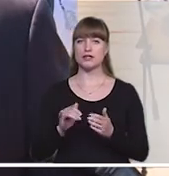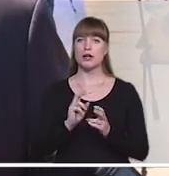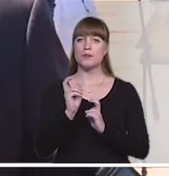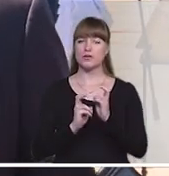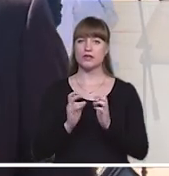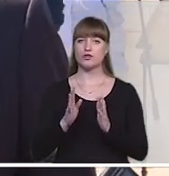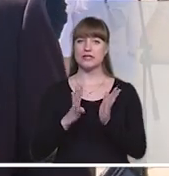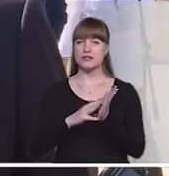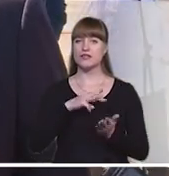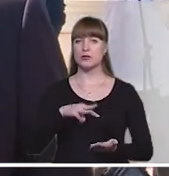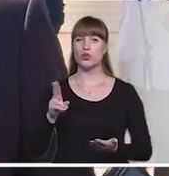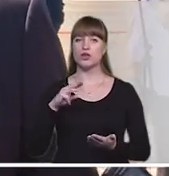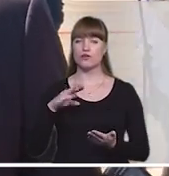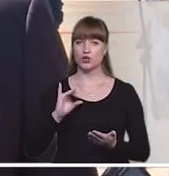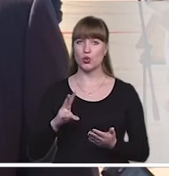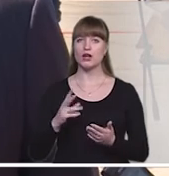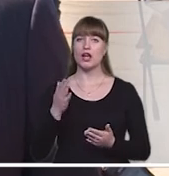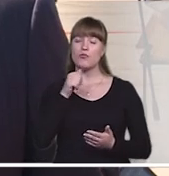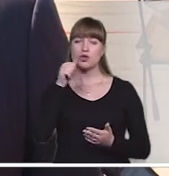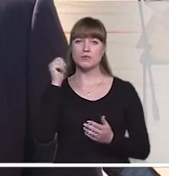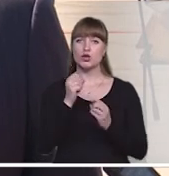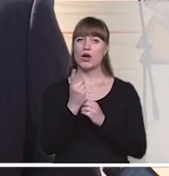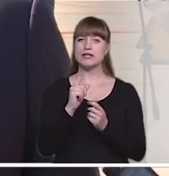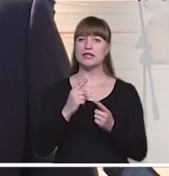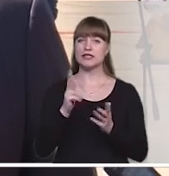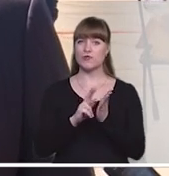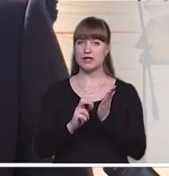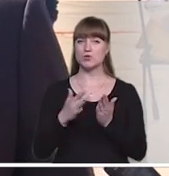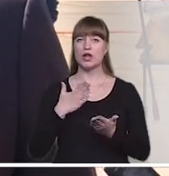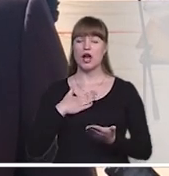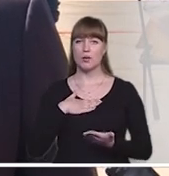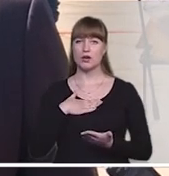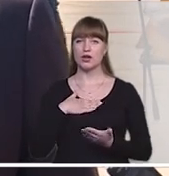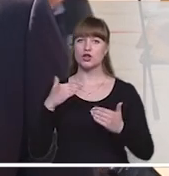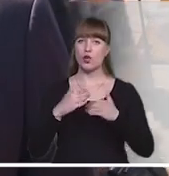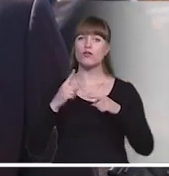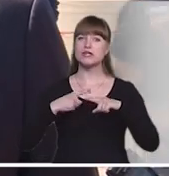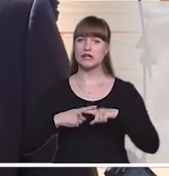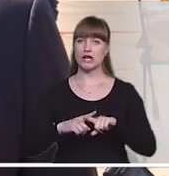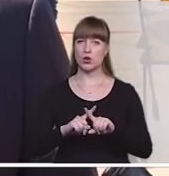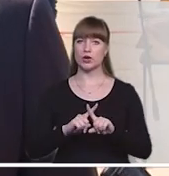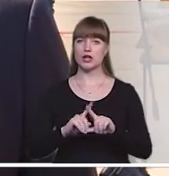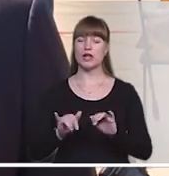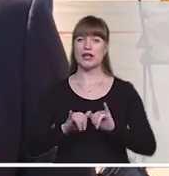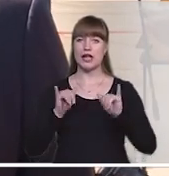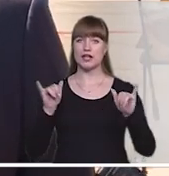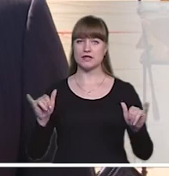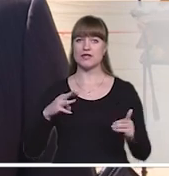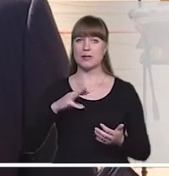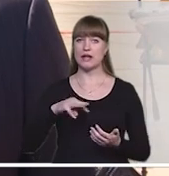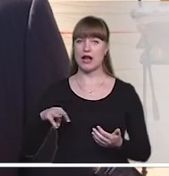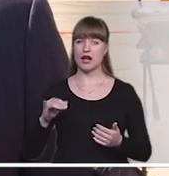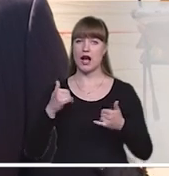прошлом году больше 11 800. Ну и потенциально новые технологии, развитие